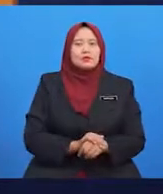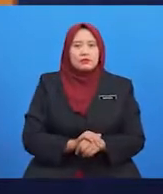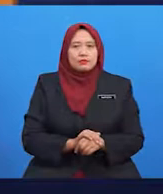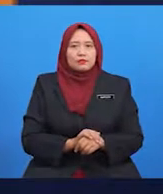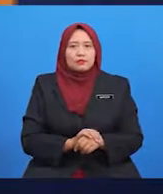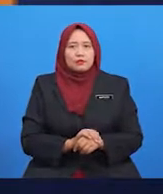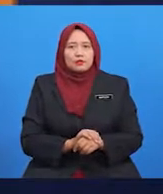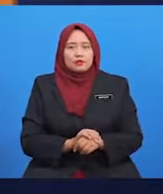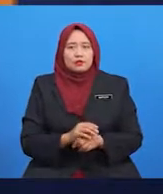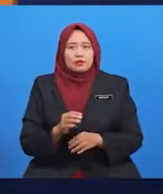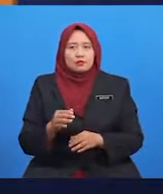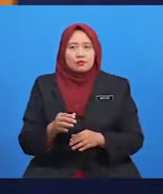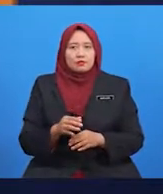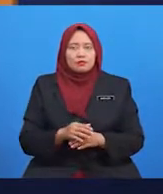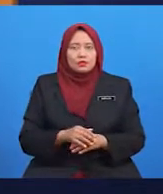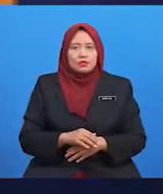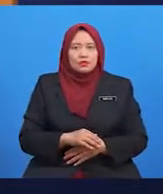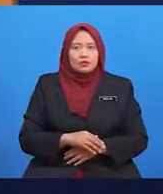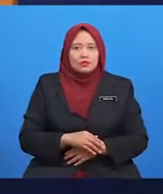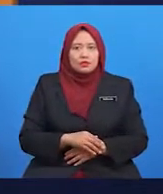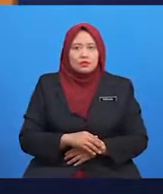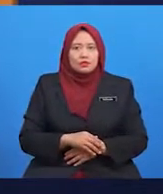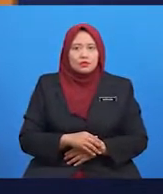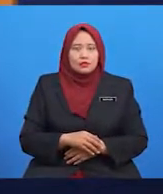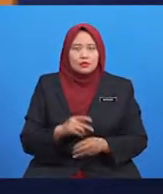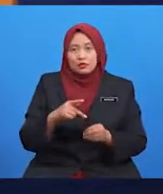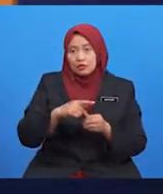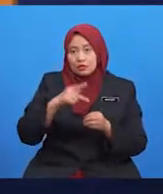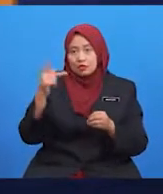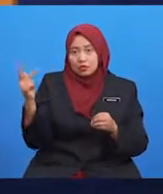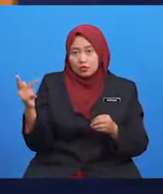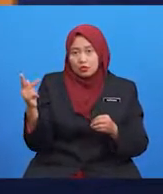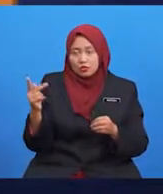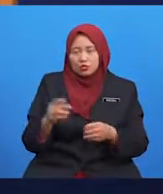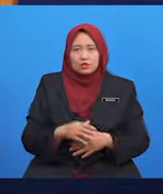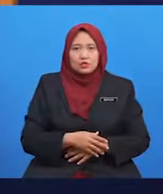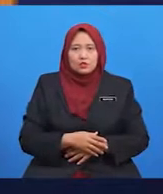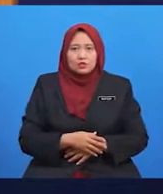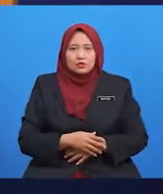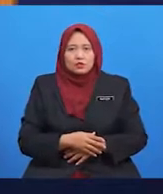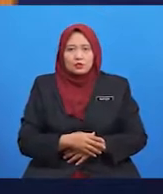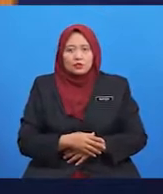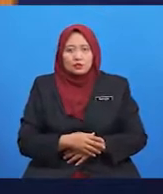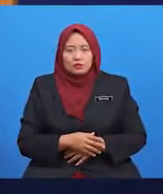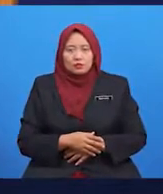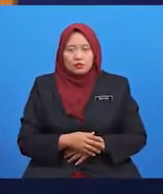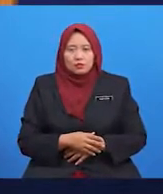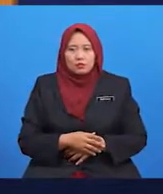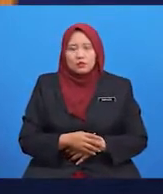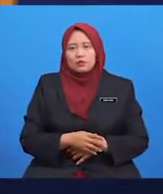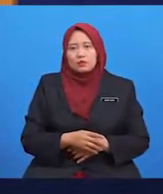keluar, melipat jubahnya. Dia ligat berjoging di